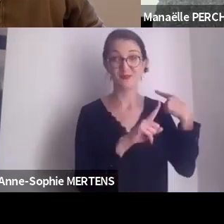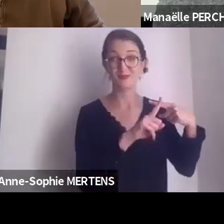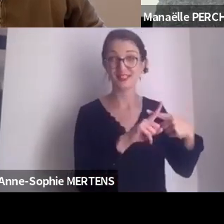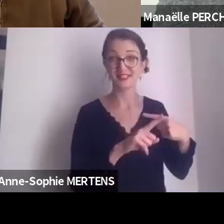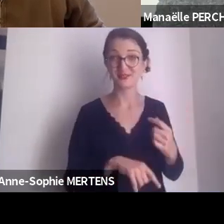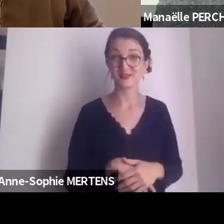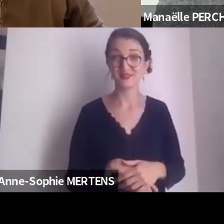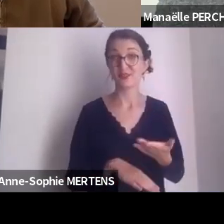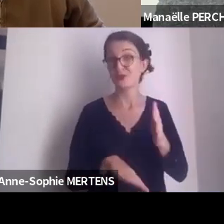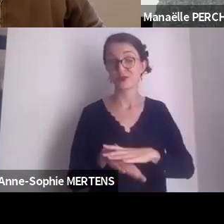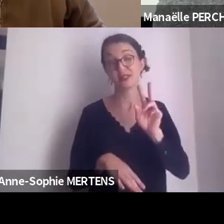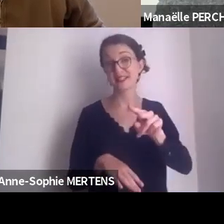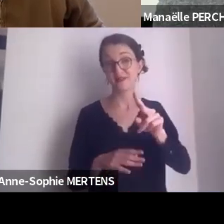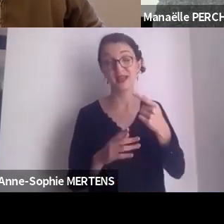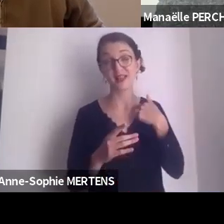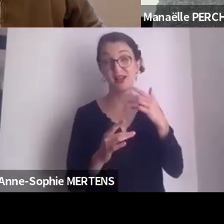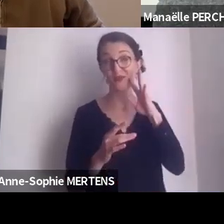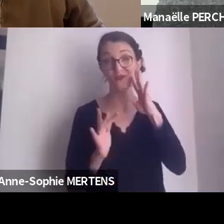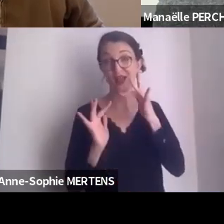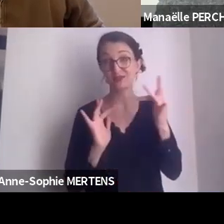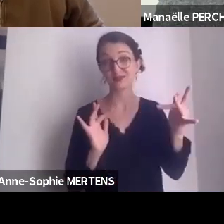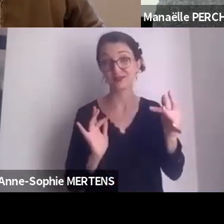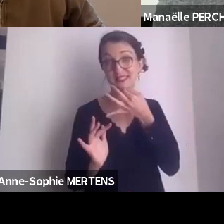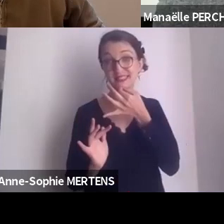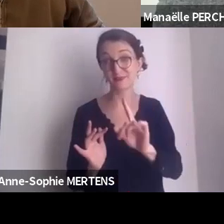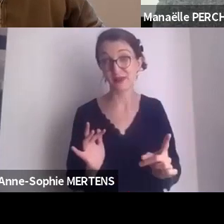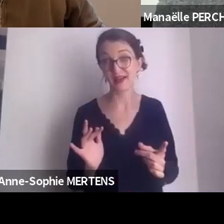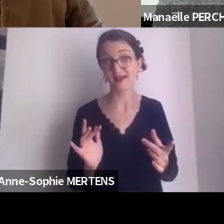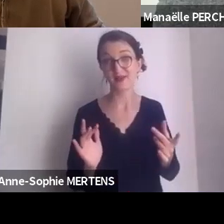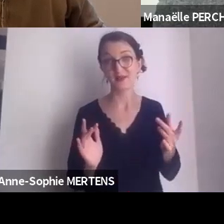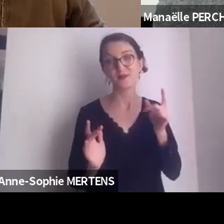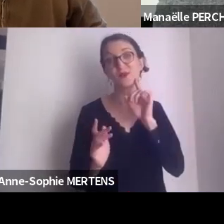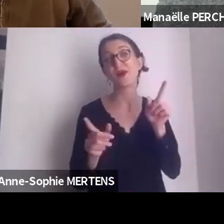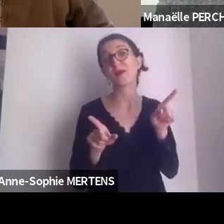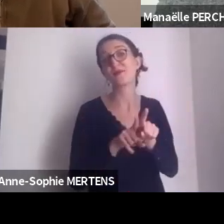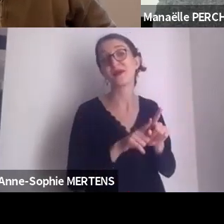parlé. Et puis, voilà, on est des entrepreneurs avant tout, comme dirait Didier.